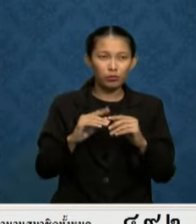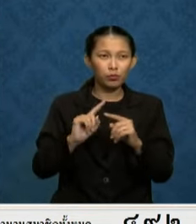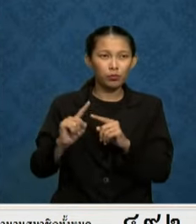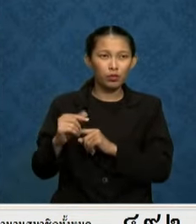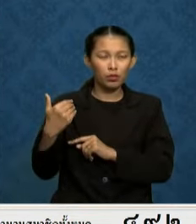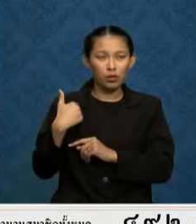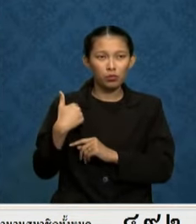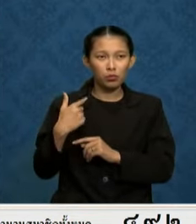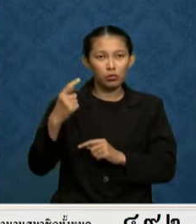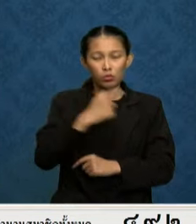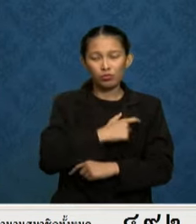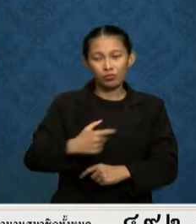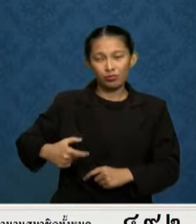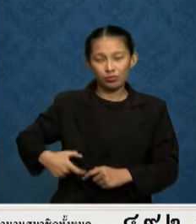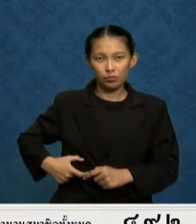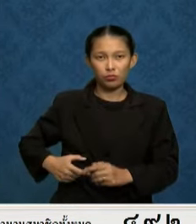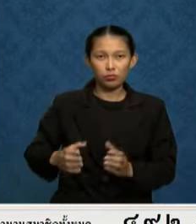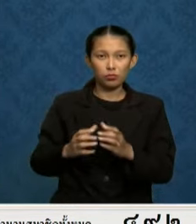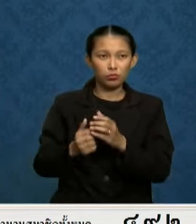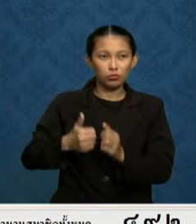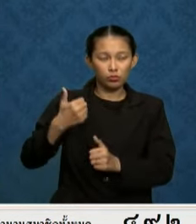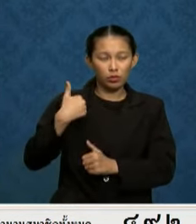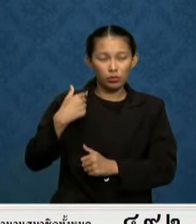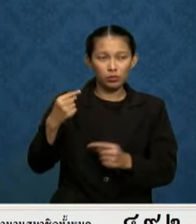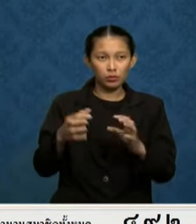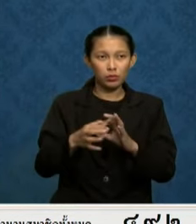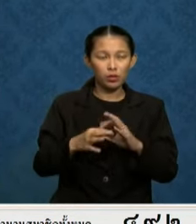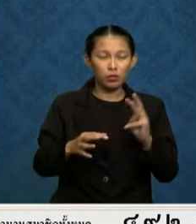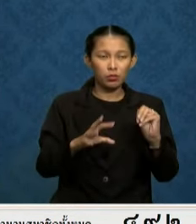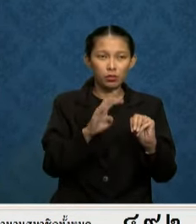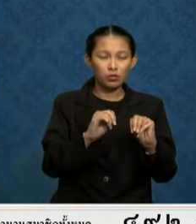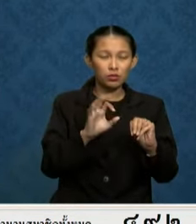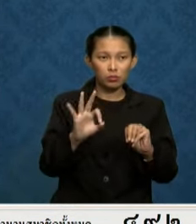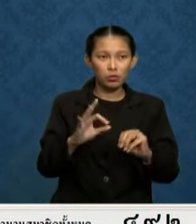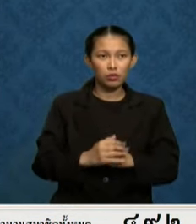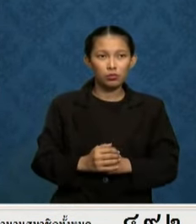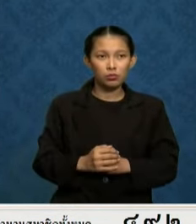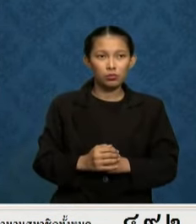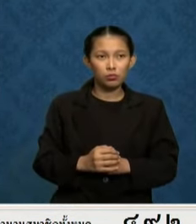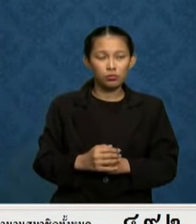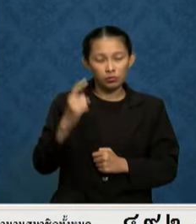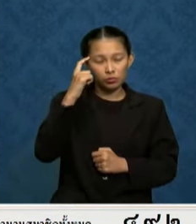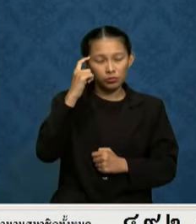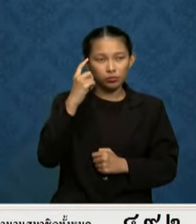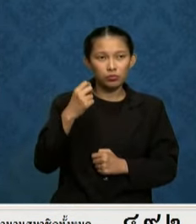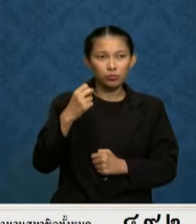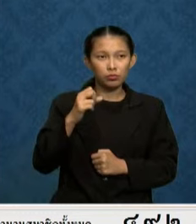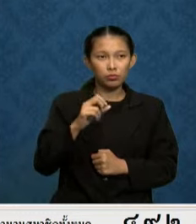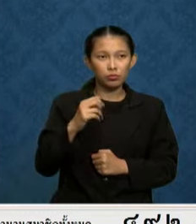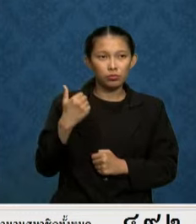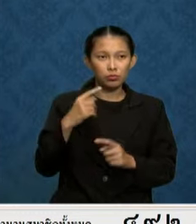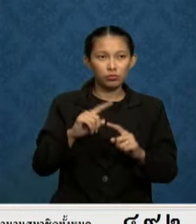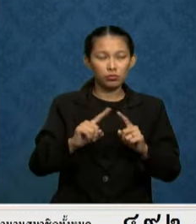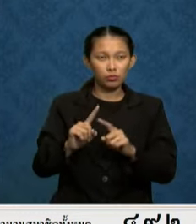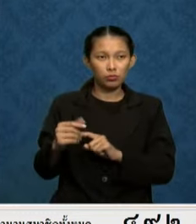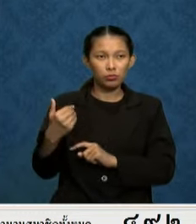คพล sweetheart ก่สสระบัสูงสุดและเกีวกับ 5 จากคอ49 ด้วยเป็สัคามเห็นความเหที่หนึก็คือเท